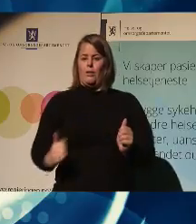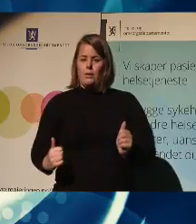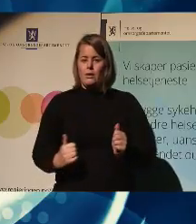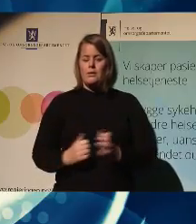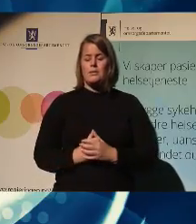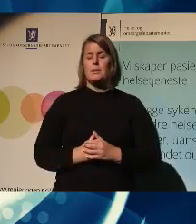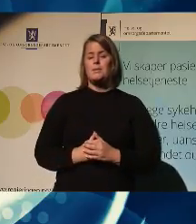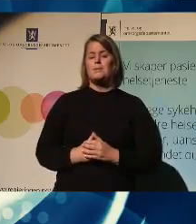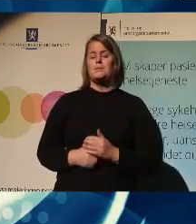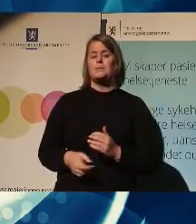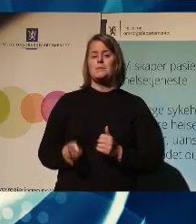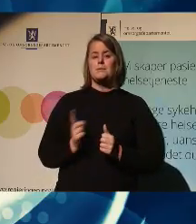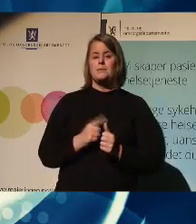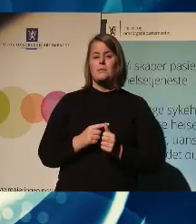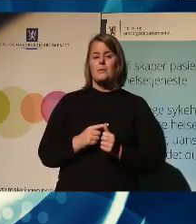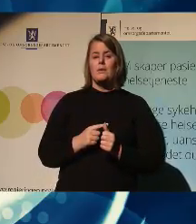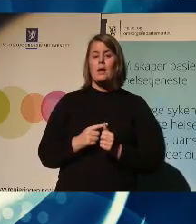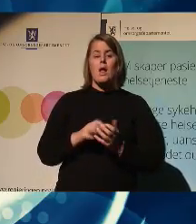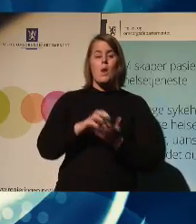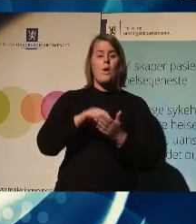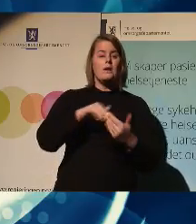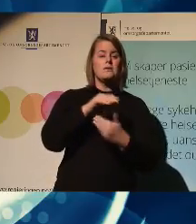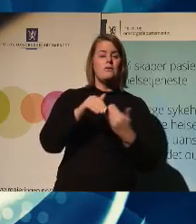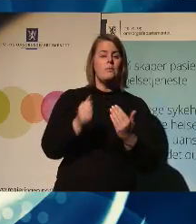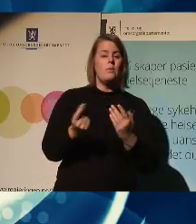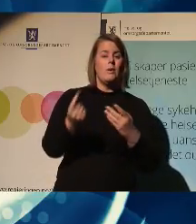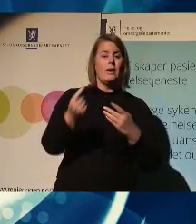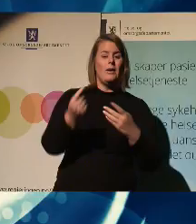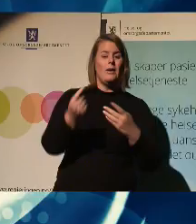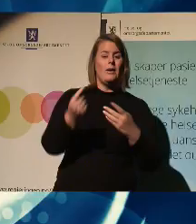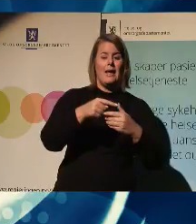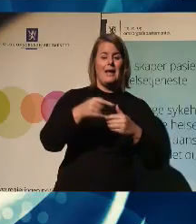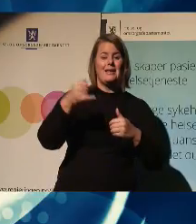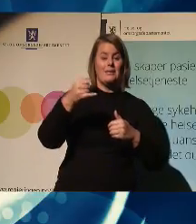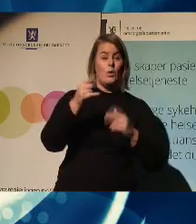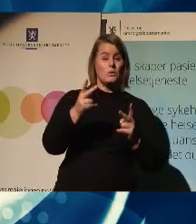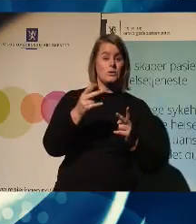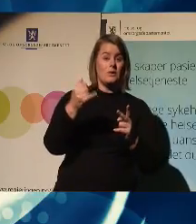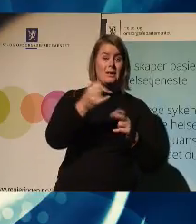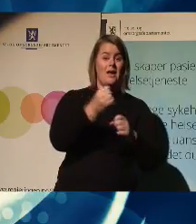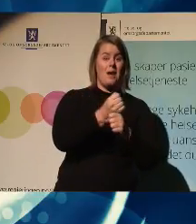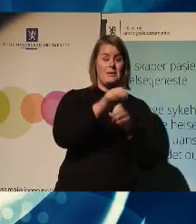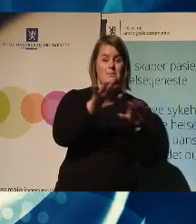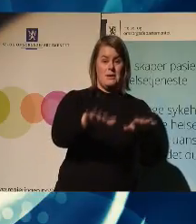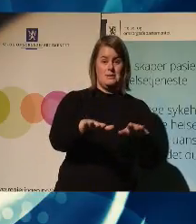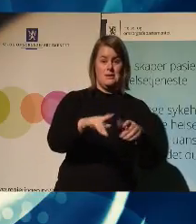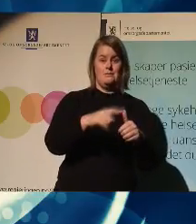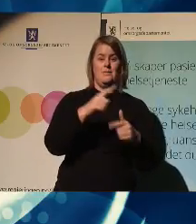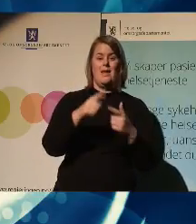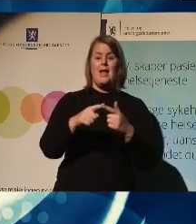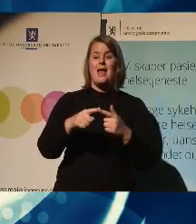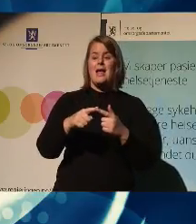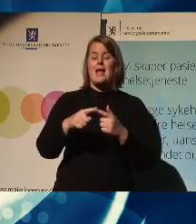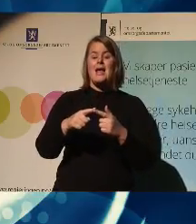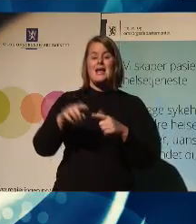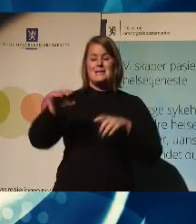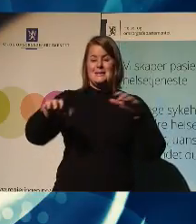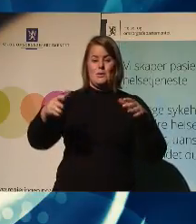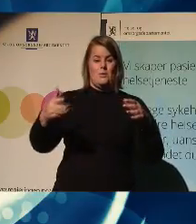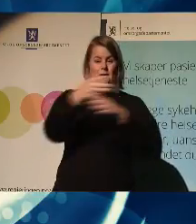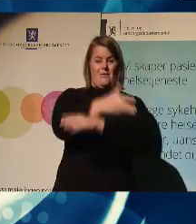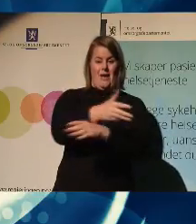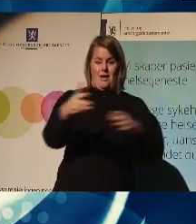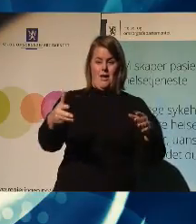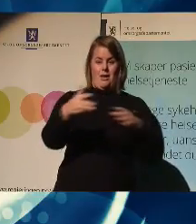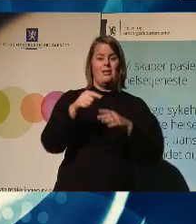Integrering i lokalsamfunn og også arbeidsplasser tverrsektorielt, det er forebygging.